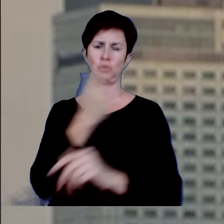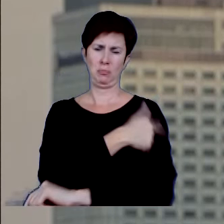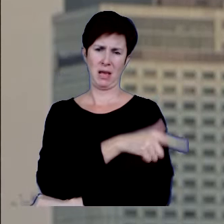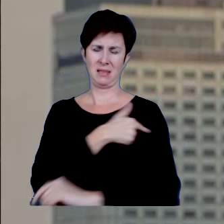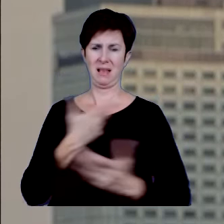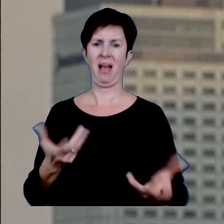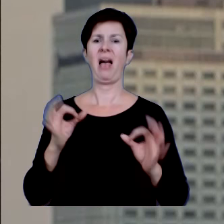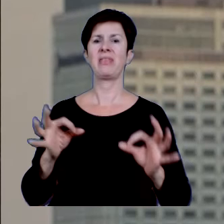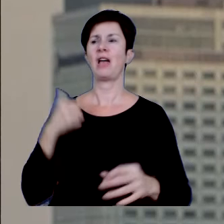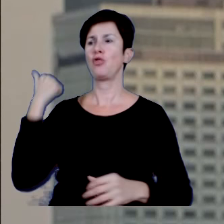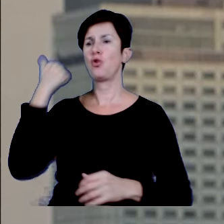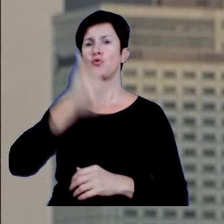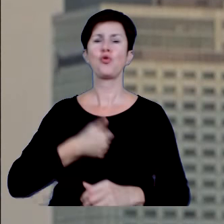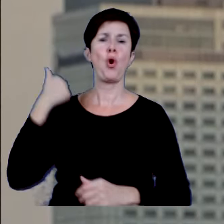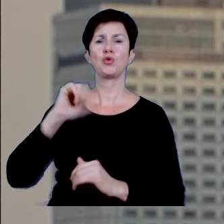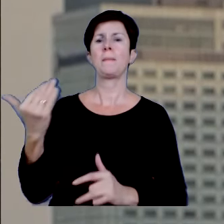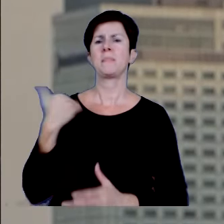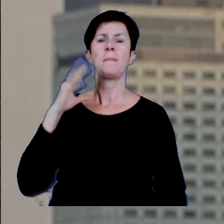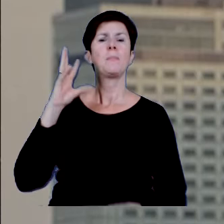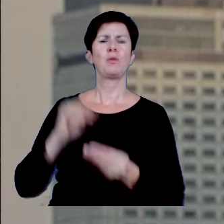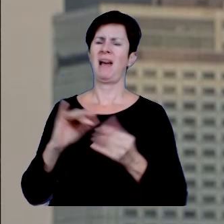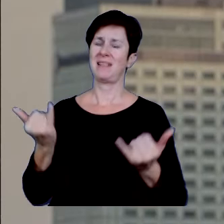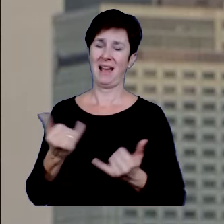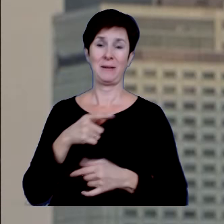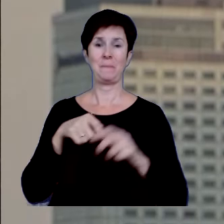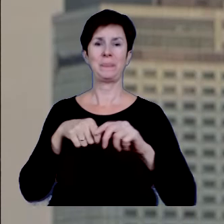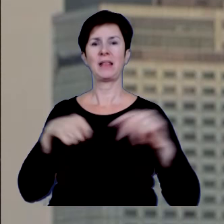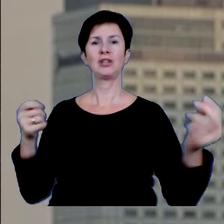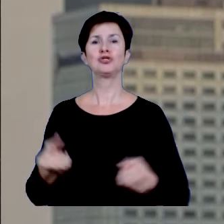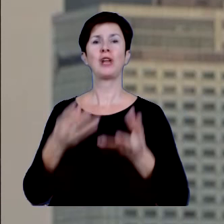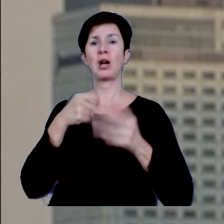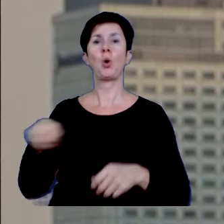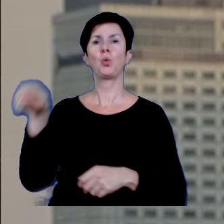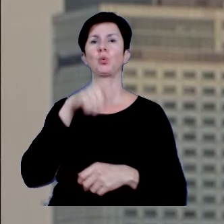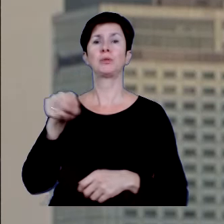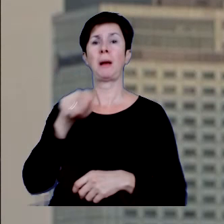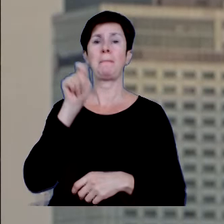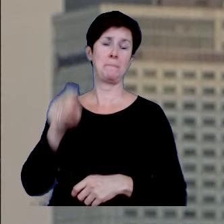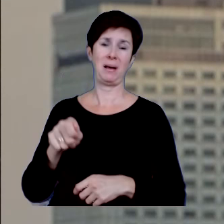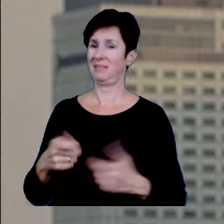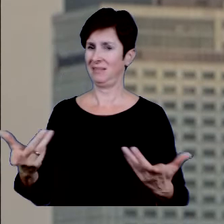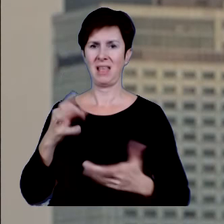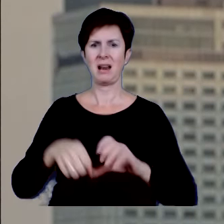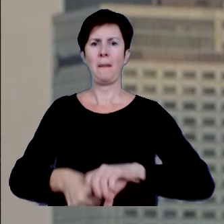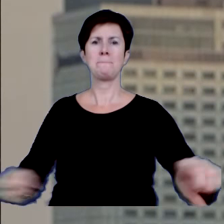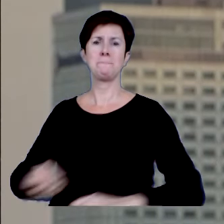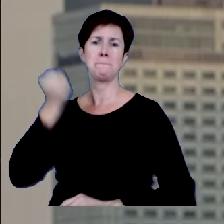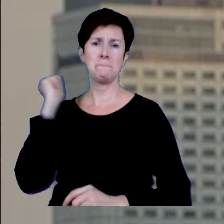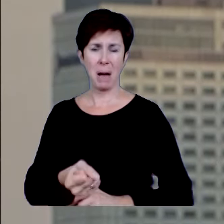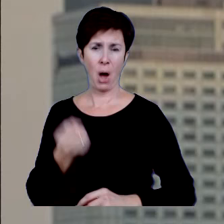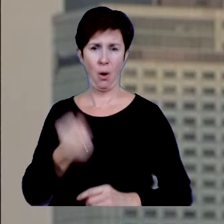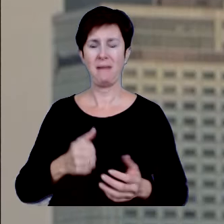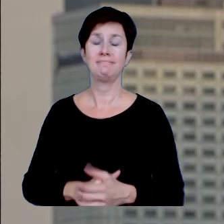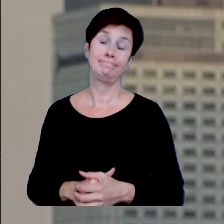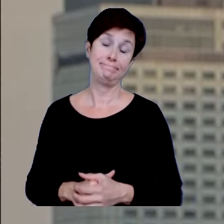tak. Zamiast czarodziejskiej różdżki dla szpitali mamy tę pompałę Bodnara. I tak